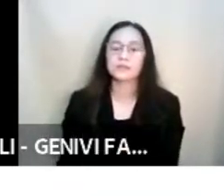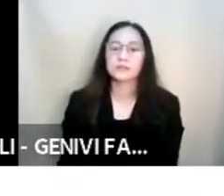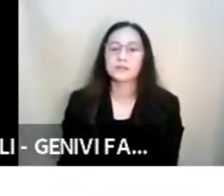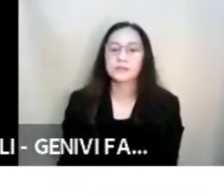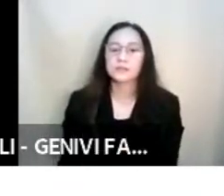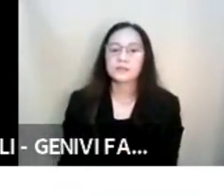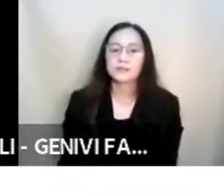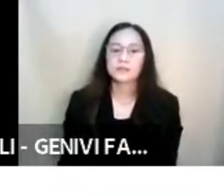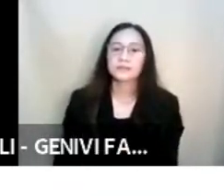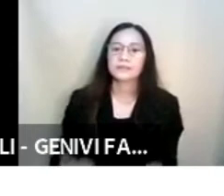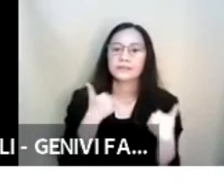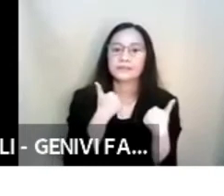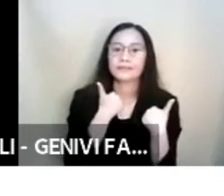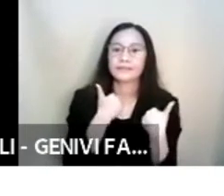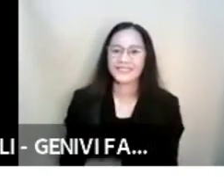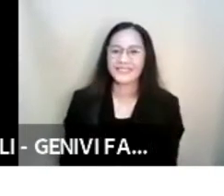Okay, so